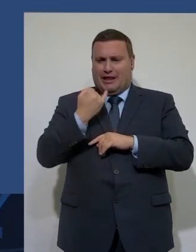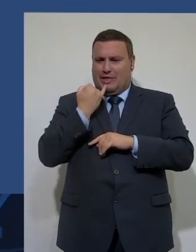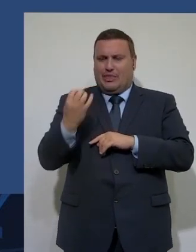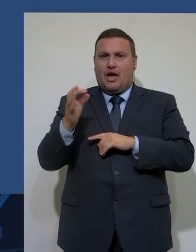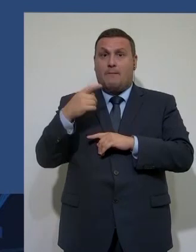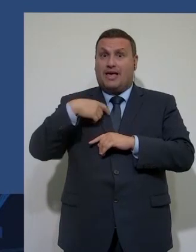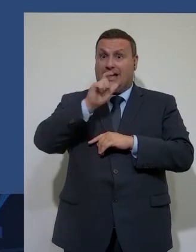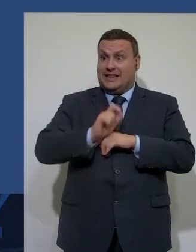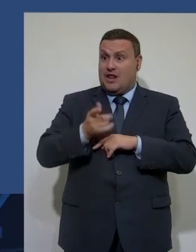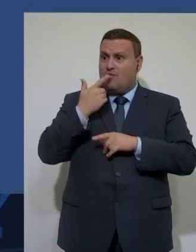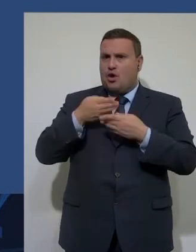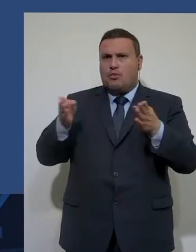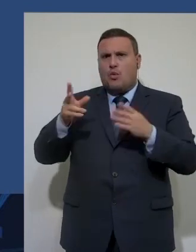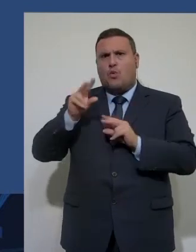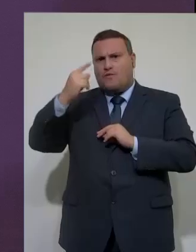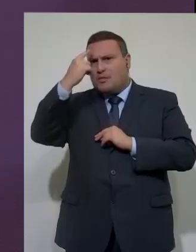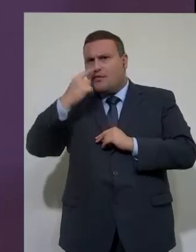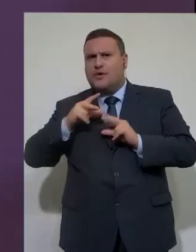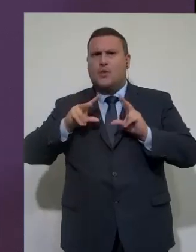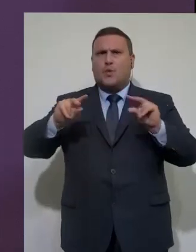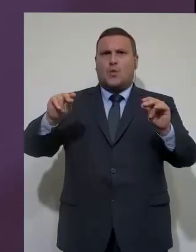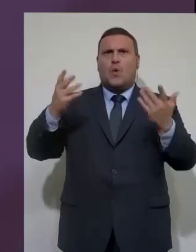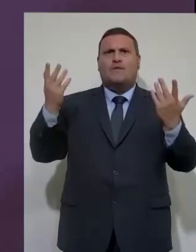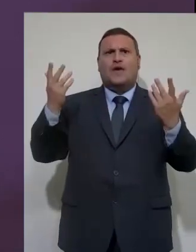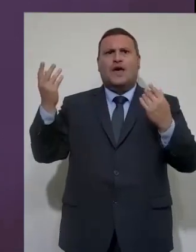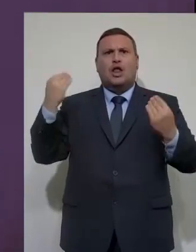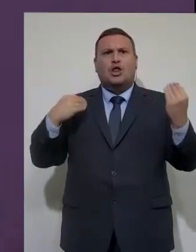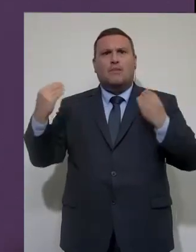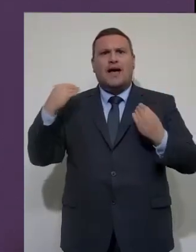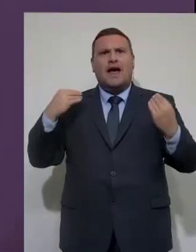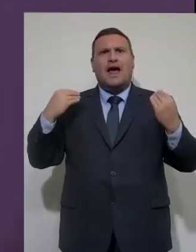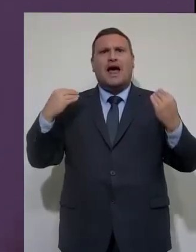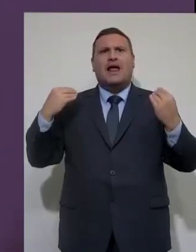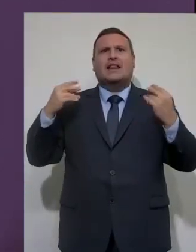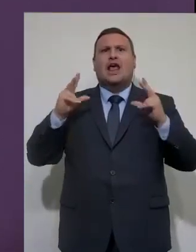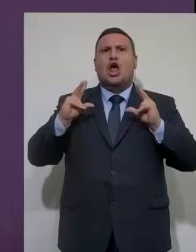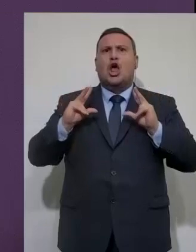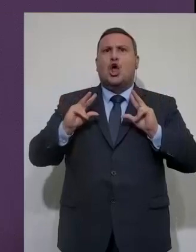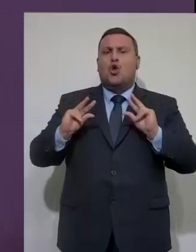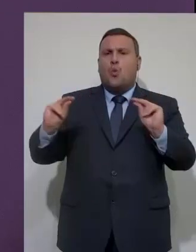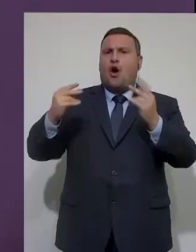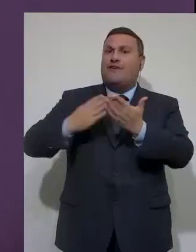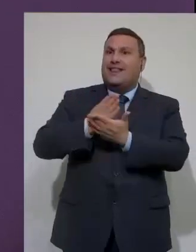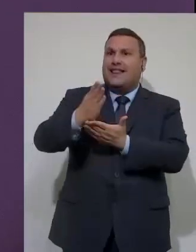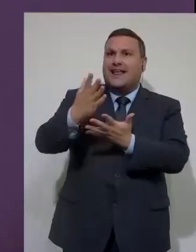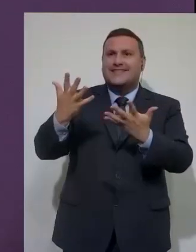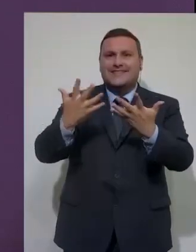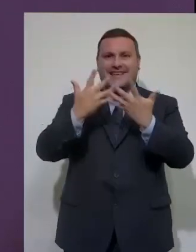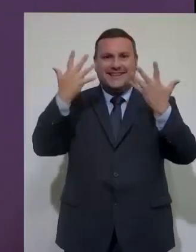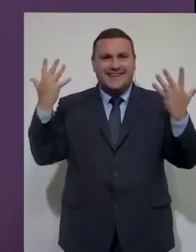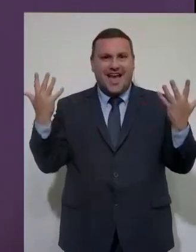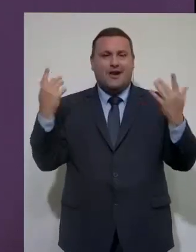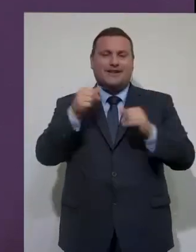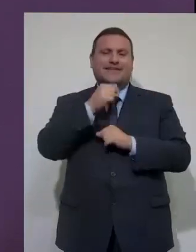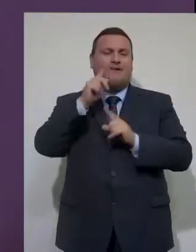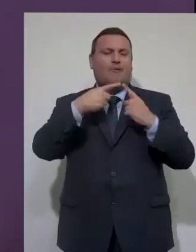Italia ad accogliere nuovi profili, nuove domande, nuove tendenze, come sono state anche illustrate ieri molto bene, ecco, tutto questo passa anche per un po' di